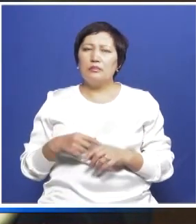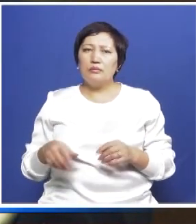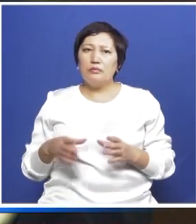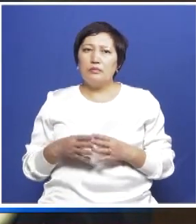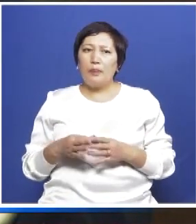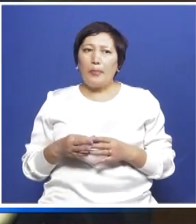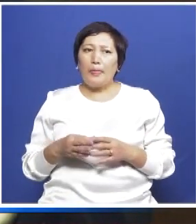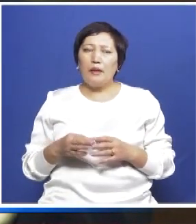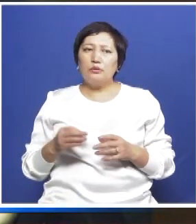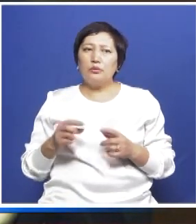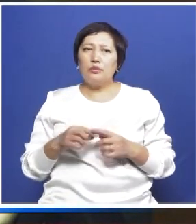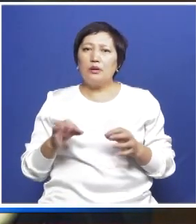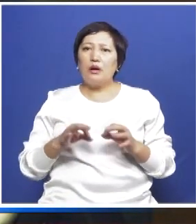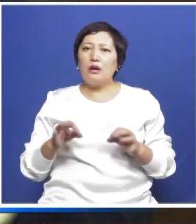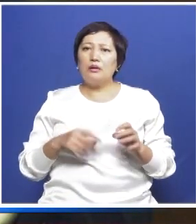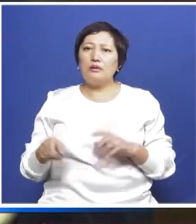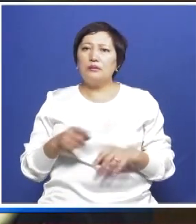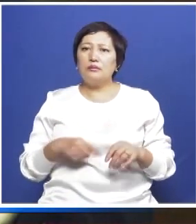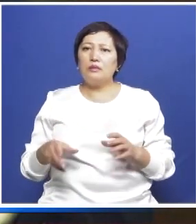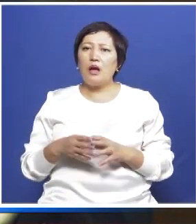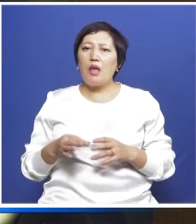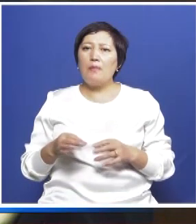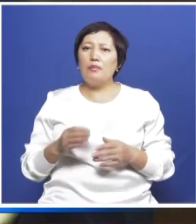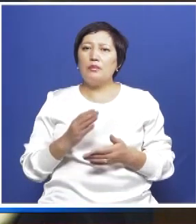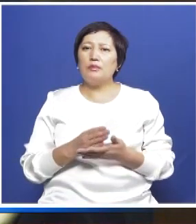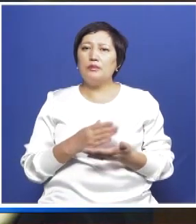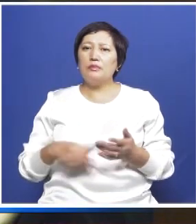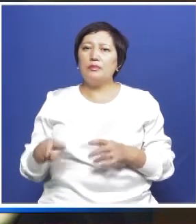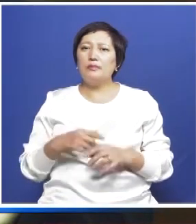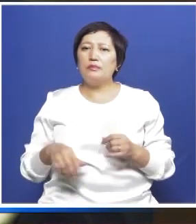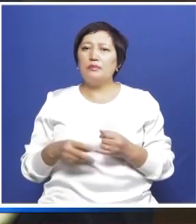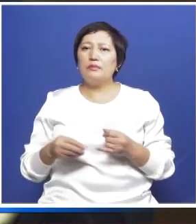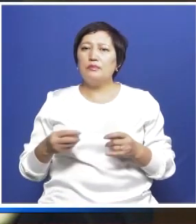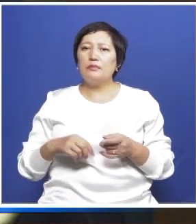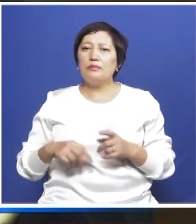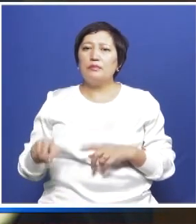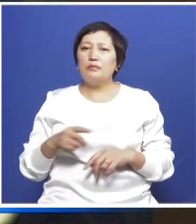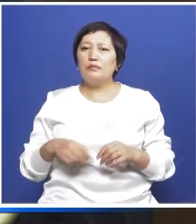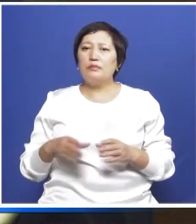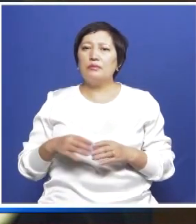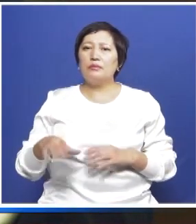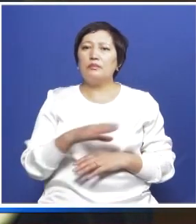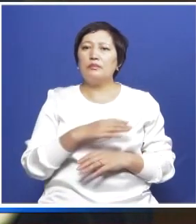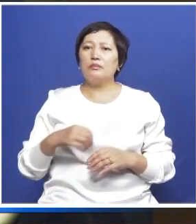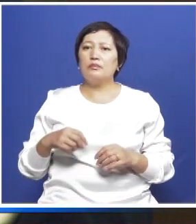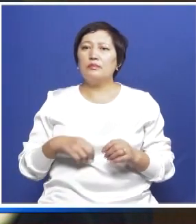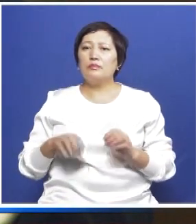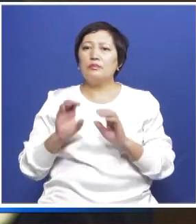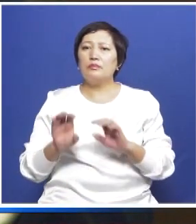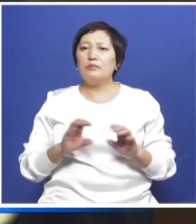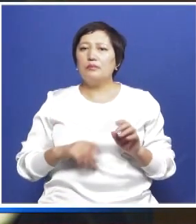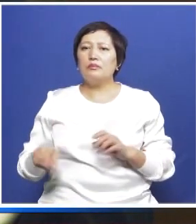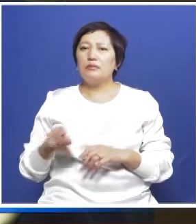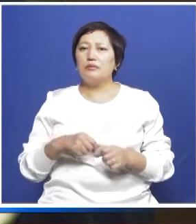бұзушылықтарды туралы ашық анықтауға мүмкіндік береді. Жер пайдалануды біз фактісі бойынша шаралар